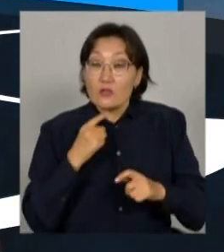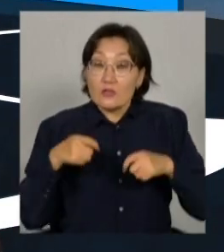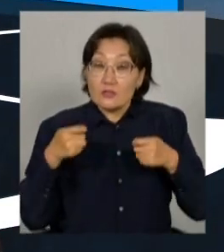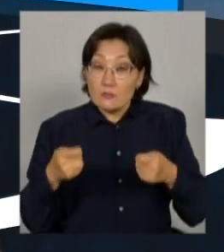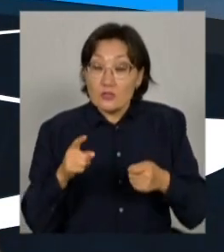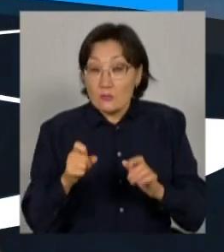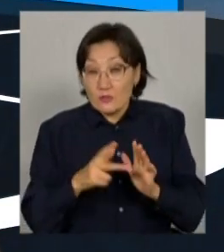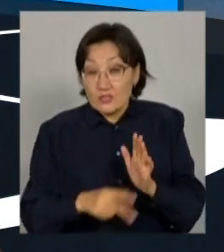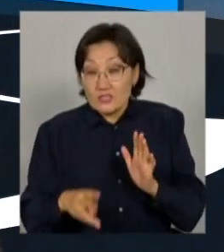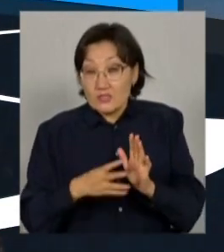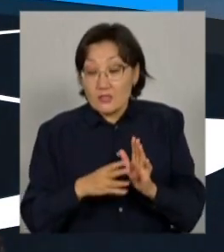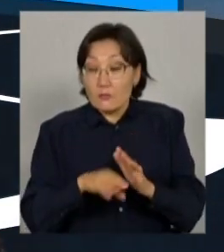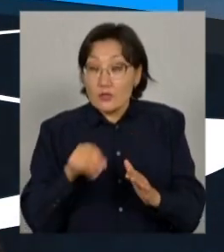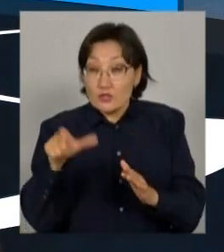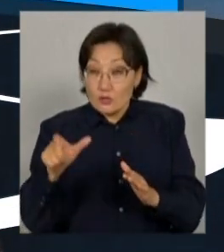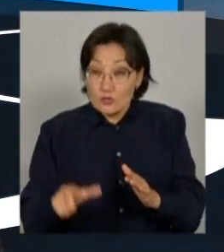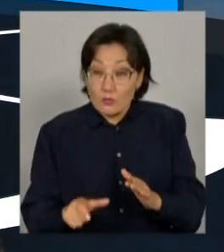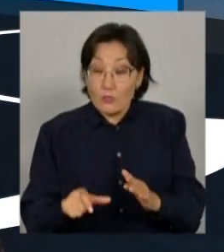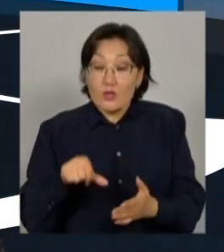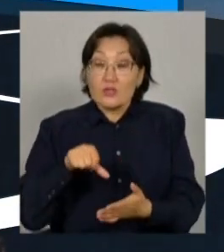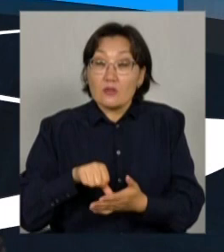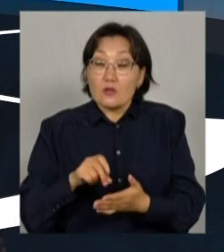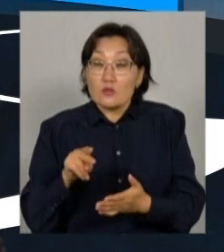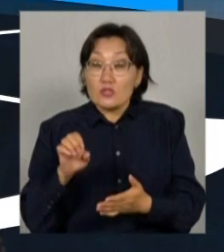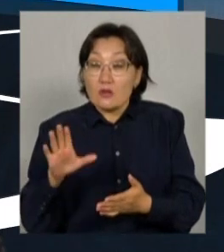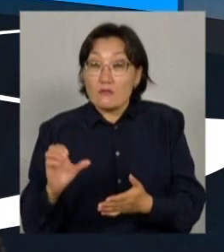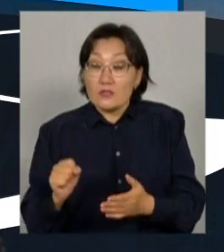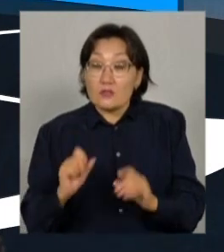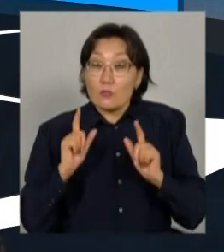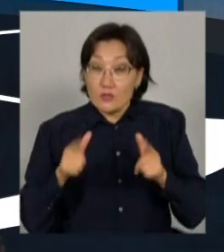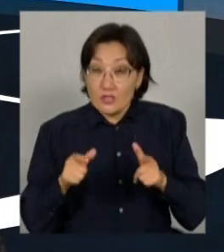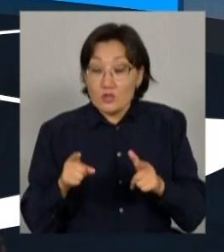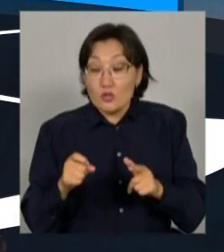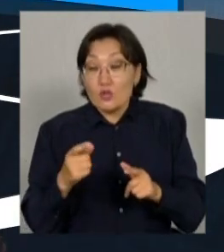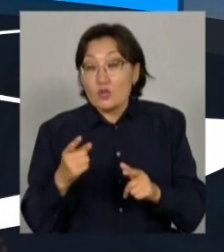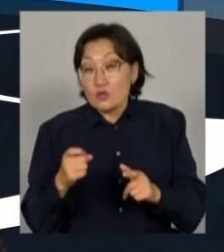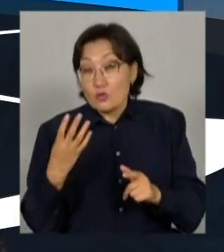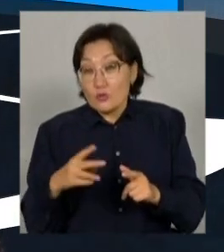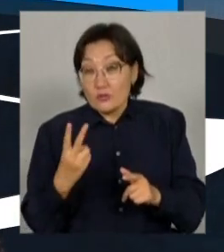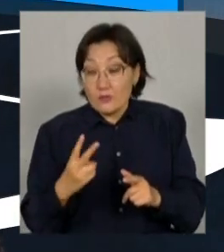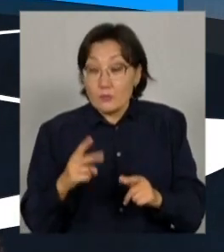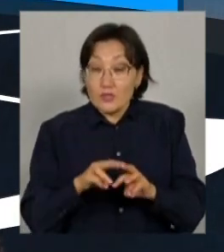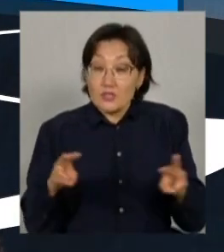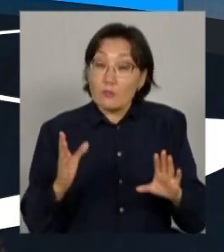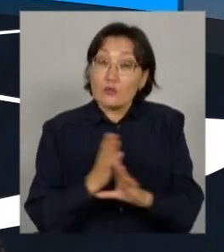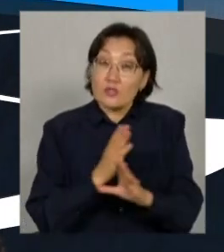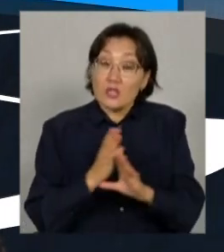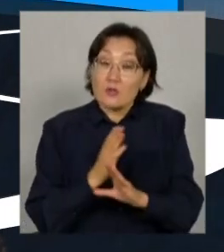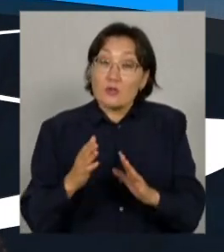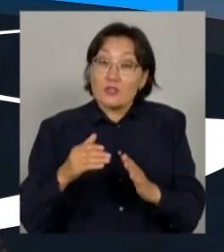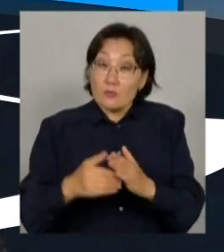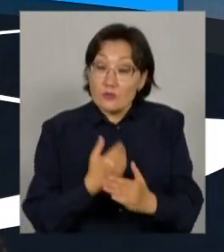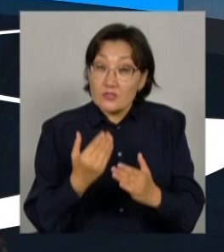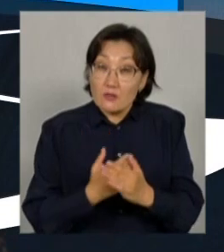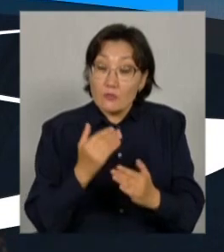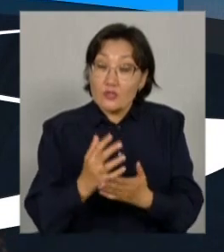из 189 депутатов кандидатуру Карашукеева поддержали 142. Ну а Министерство экологии, геологии и